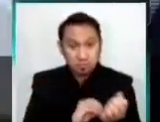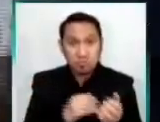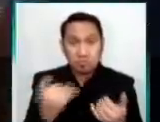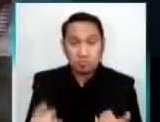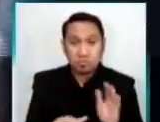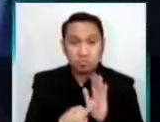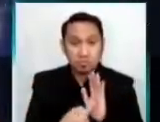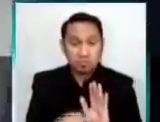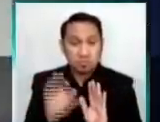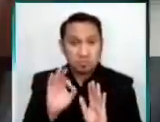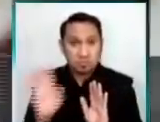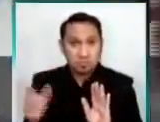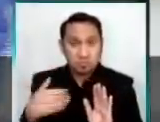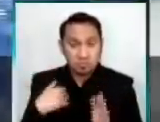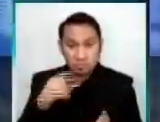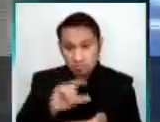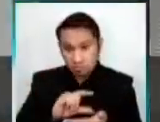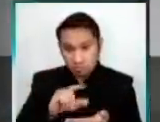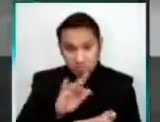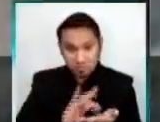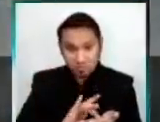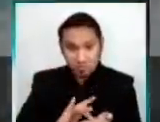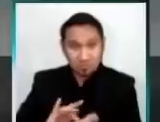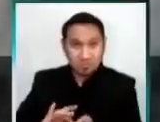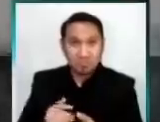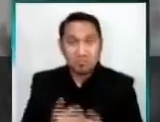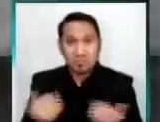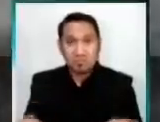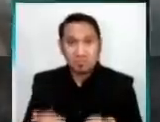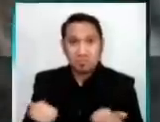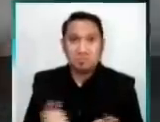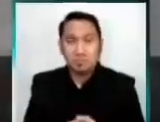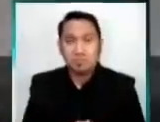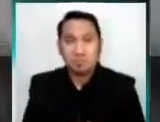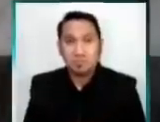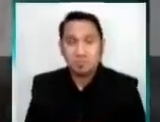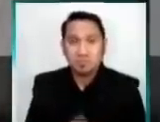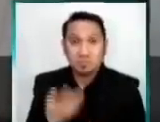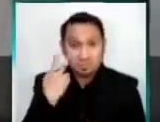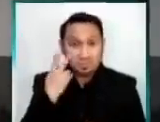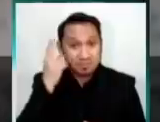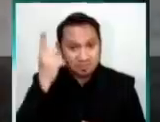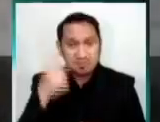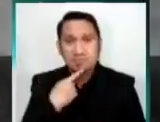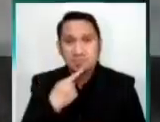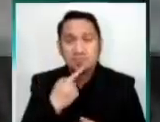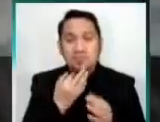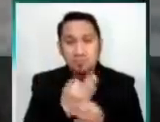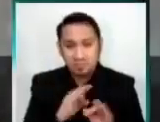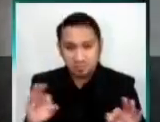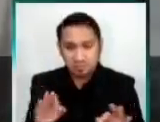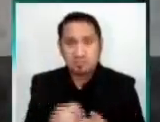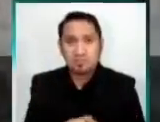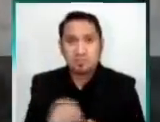Live ang supply ng gamot ng Maynila para sa COVID na remdesivir at tocilizumab. Libre raw itong makukuha sa Manila Health